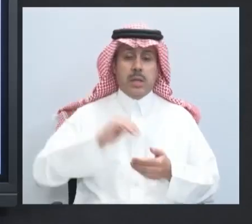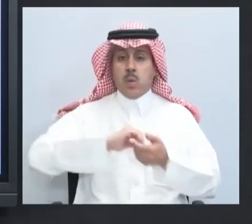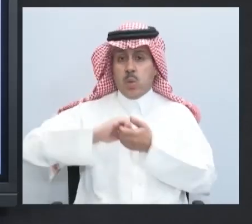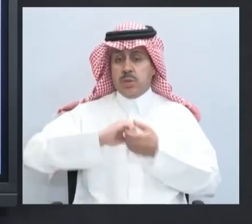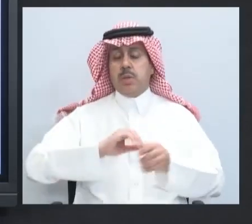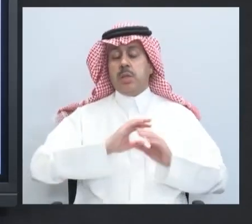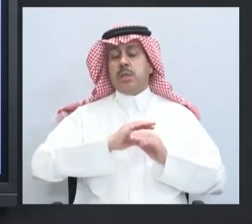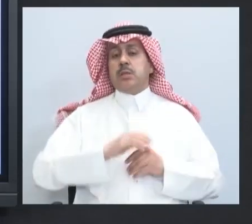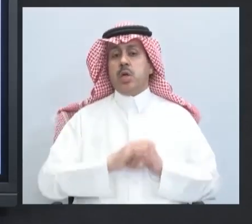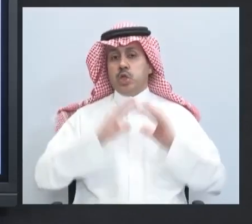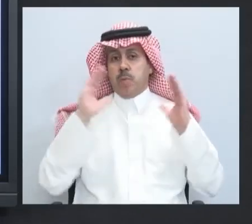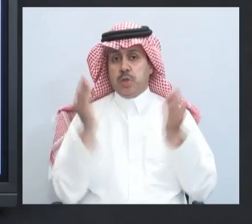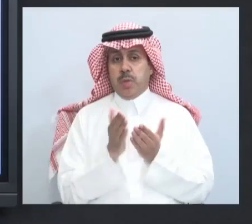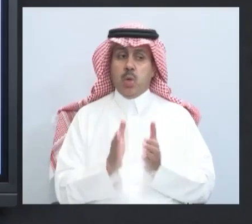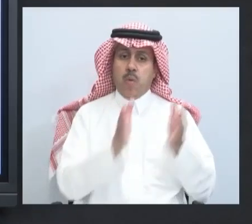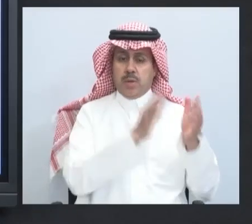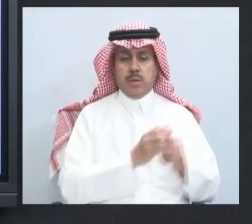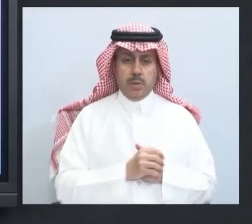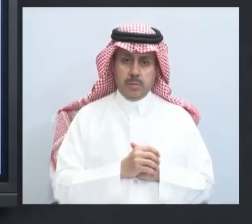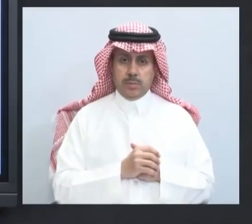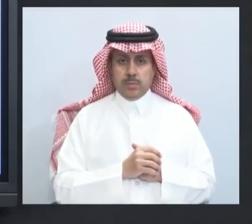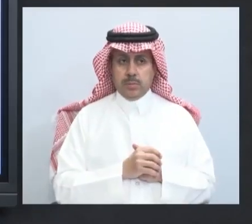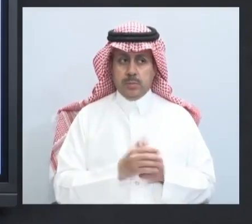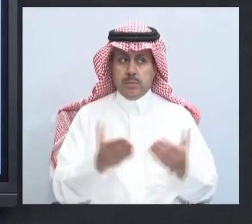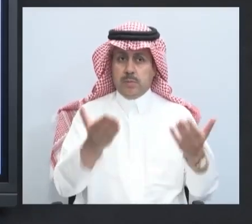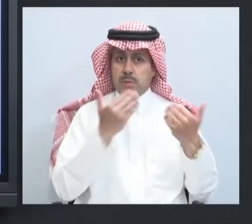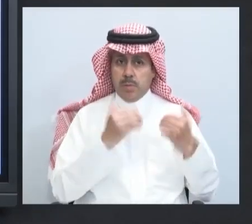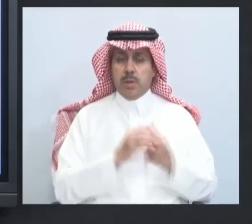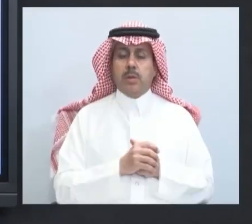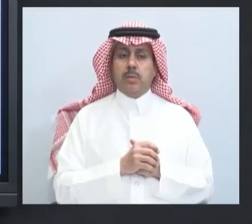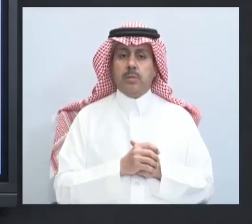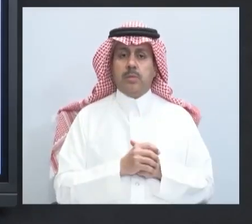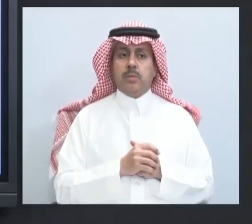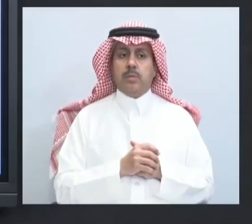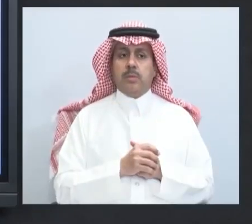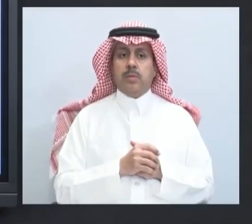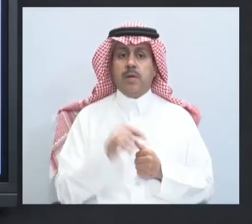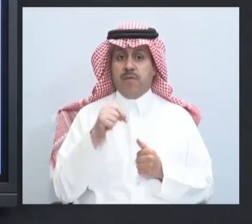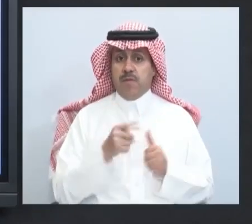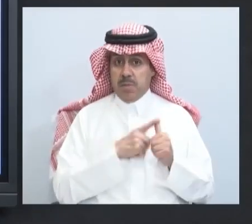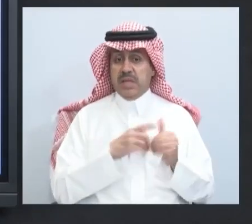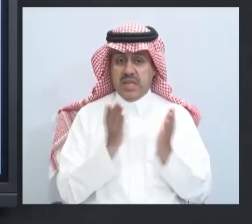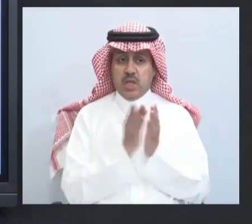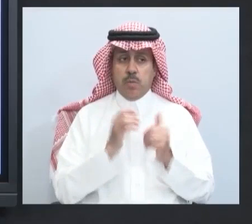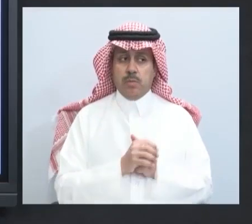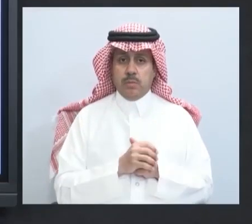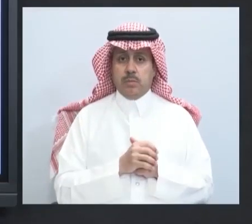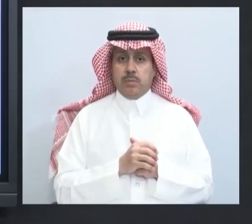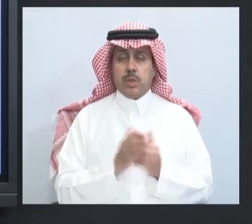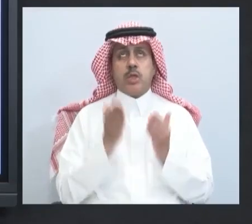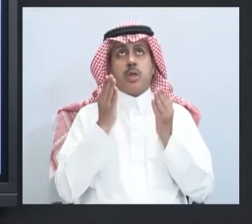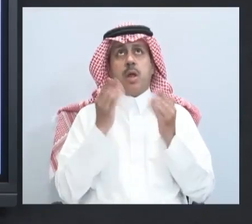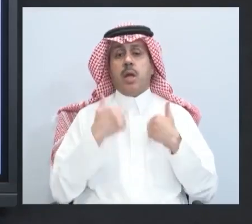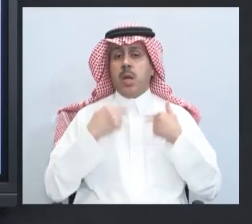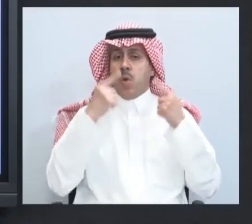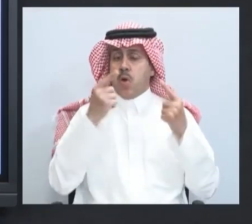وصحبه وسلم اجمعين وبعد حياكم الله ابنائي الطلاب بناتي الطالبات في بدايه درس اليوم سال الله